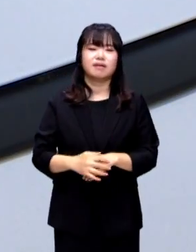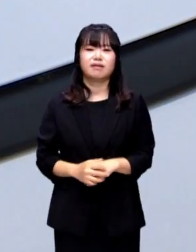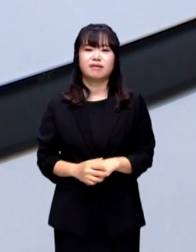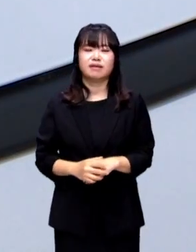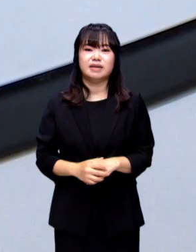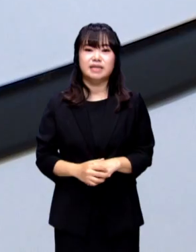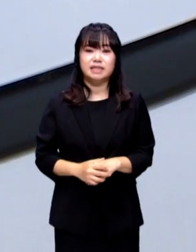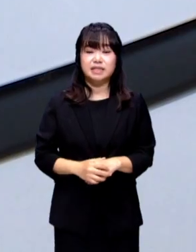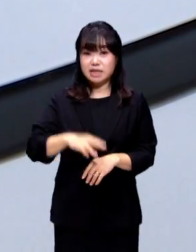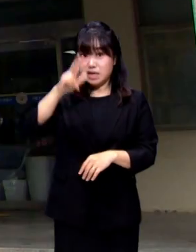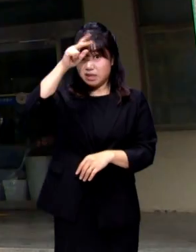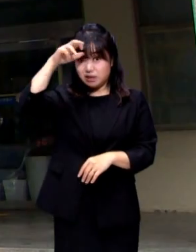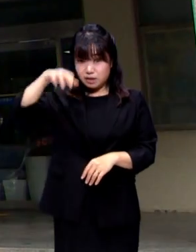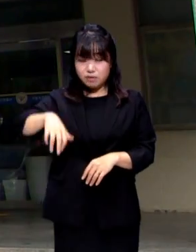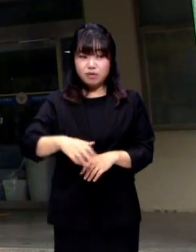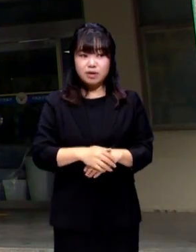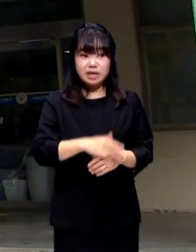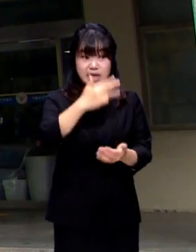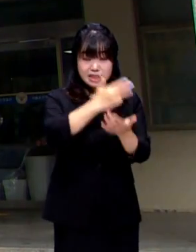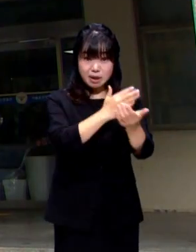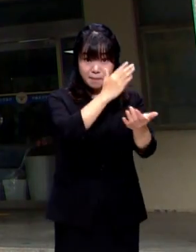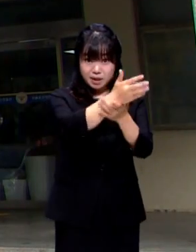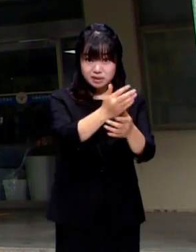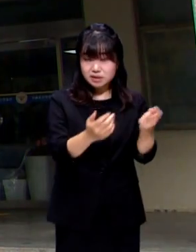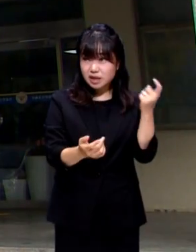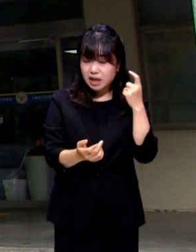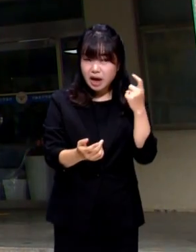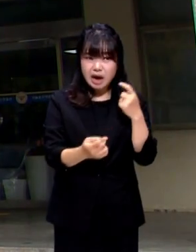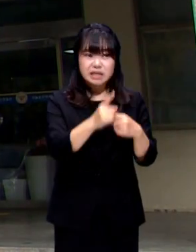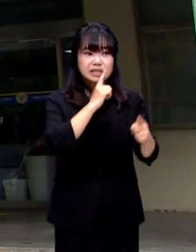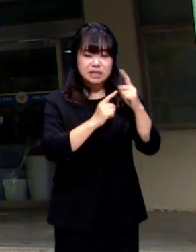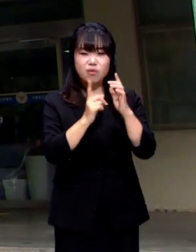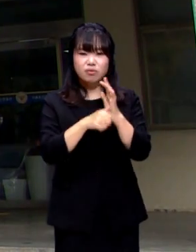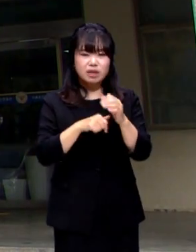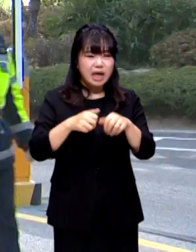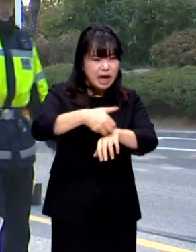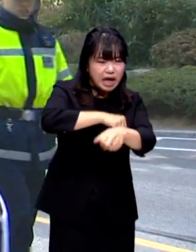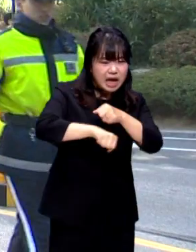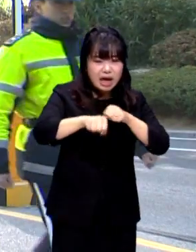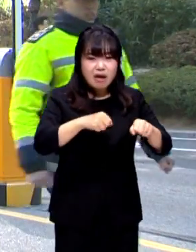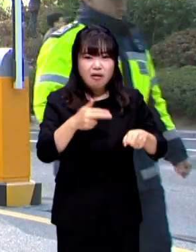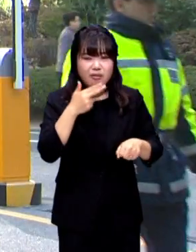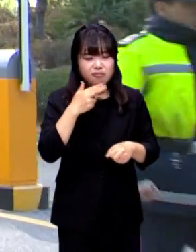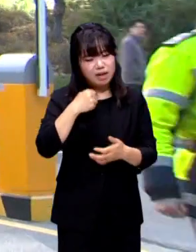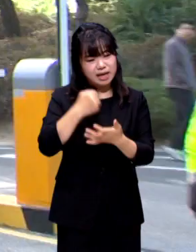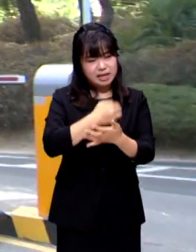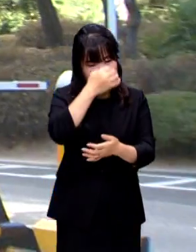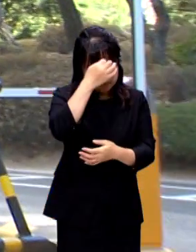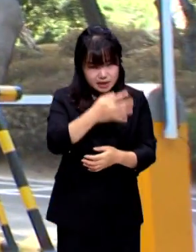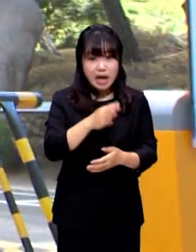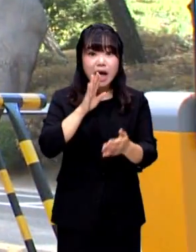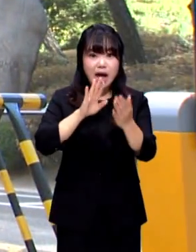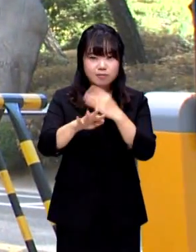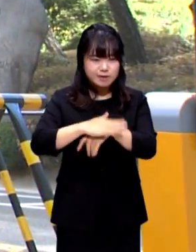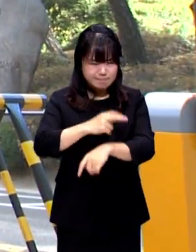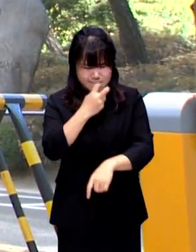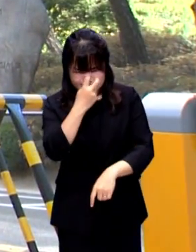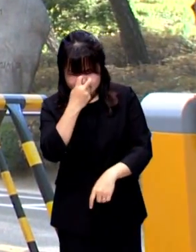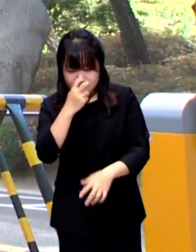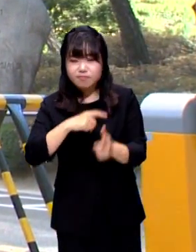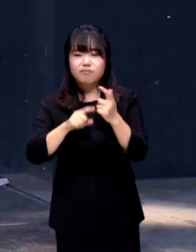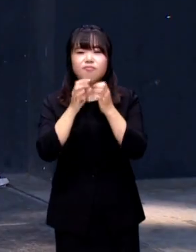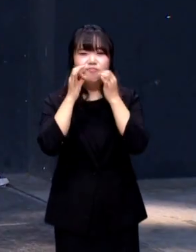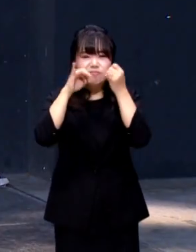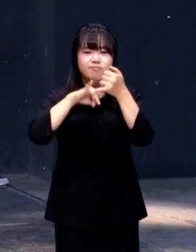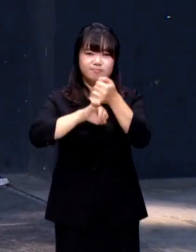경찰은 앞서 이태원 참사 대처에 미흡했다며 공식 사과하고 향후 독립적인 특별 기구를 설치해 강도 높은 감찰을 시행하겠다고